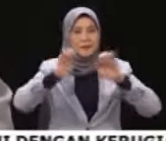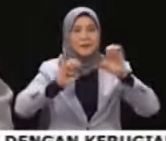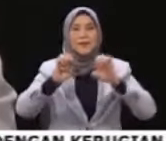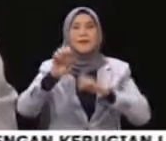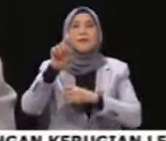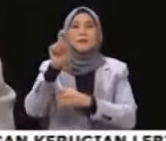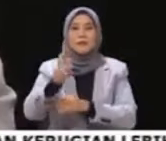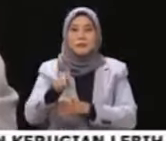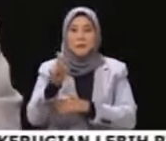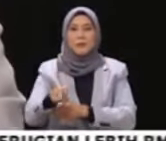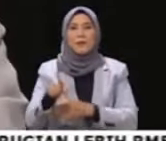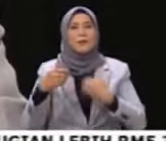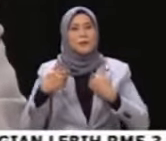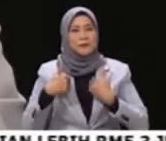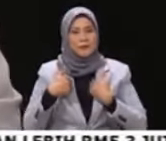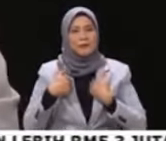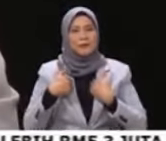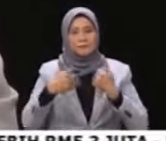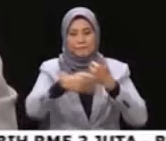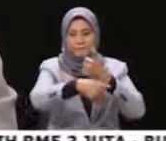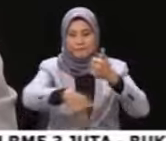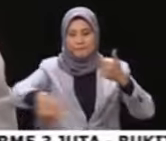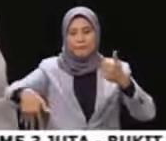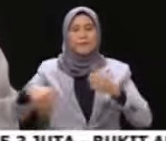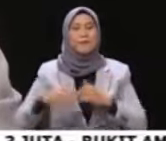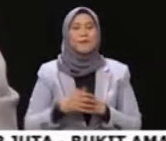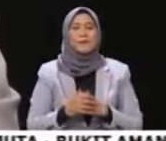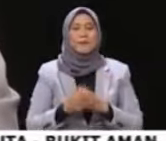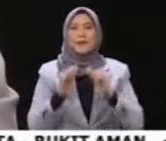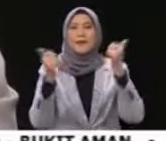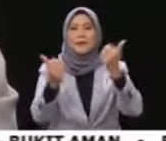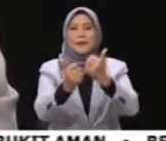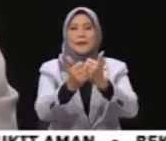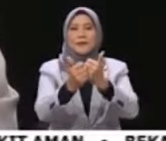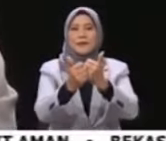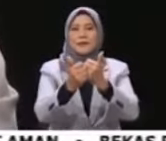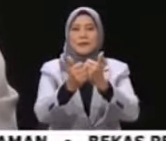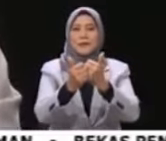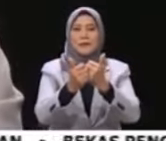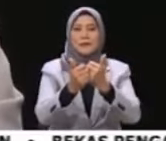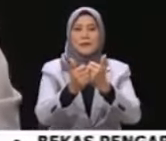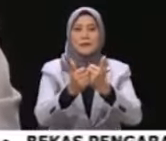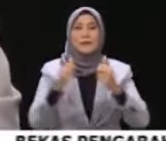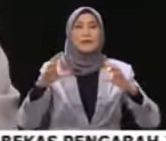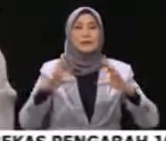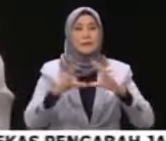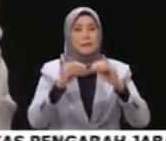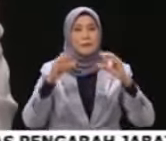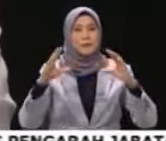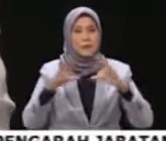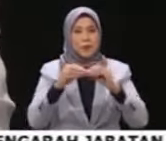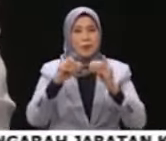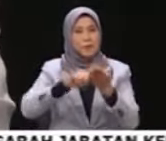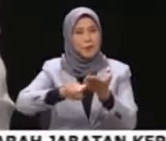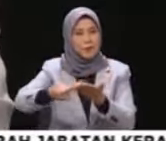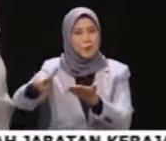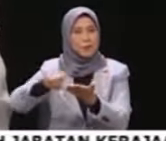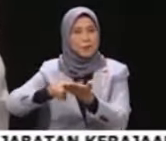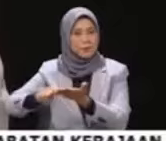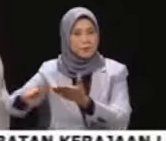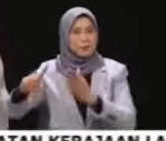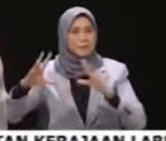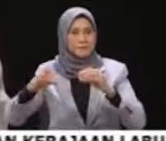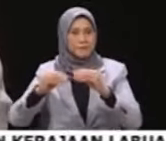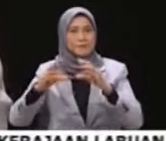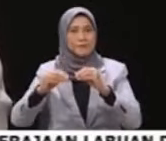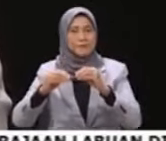perlu kita ada. Sebab tu agensi-agensi ini, saya sebab saya kata tadi dalam mesyuarat mingguan, boleh kata